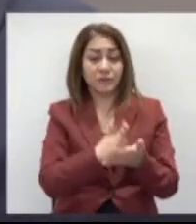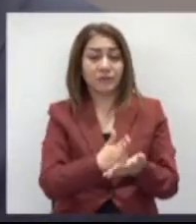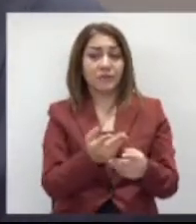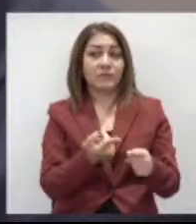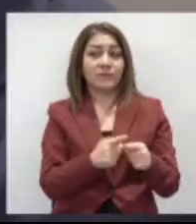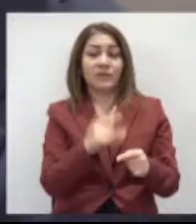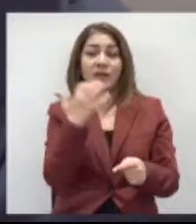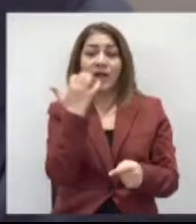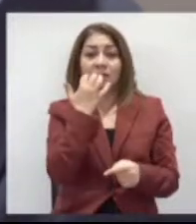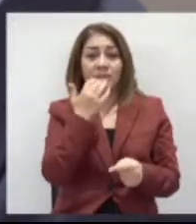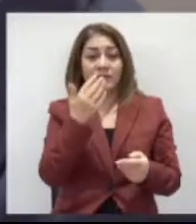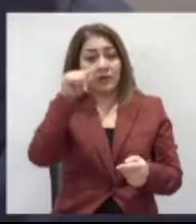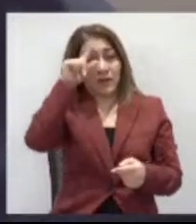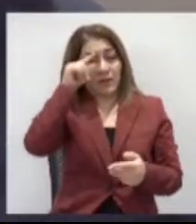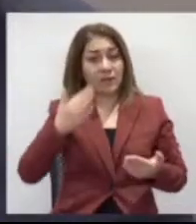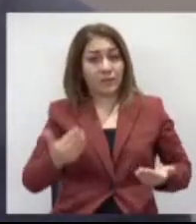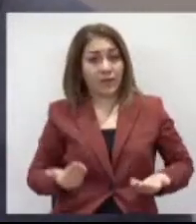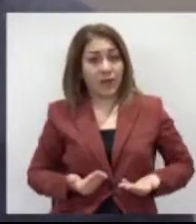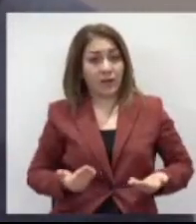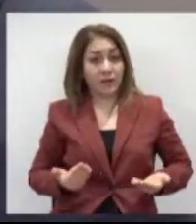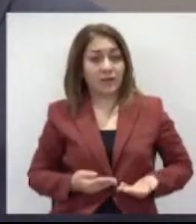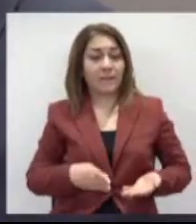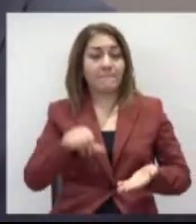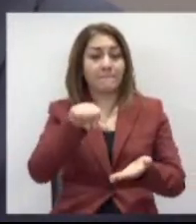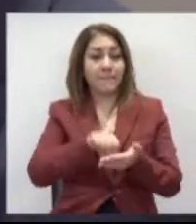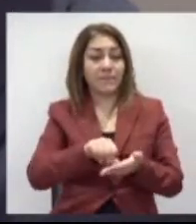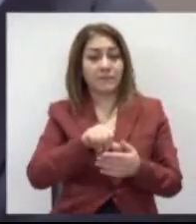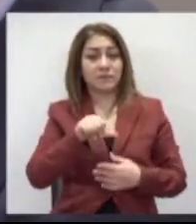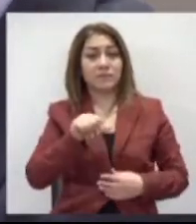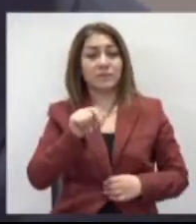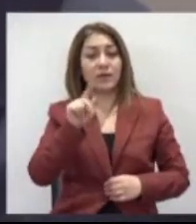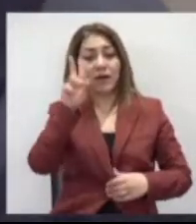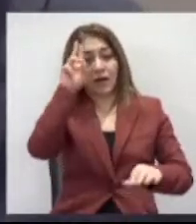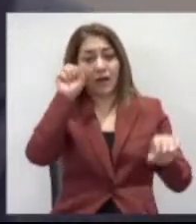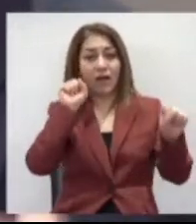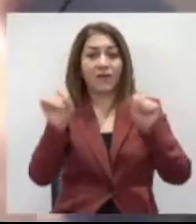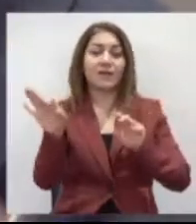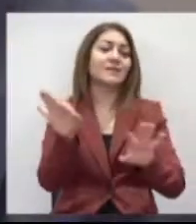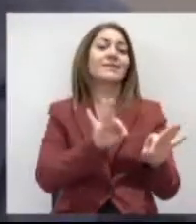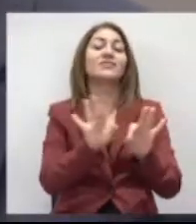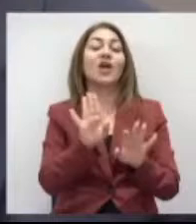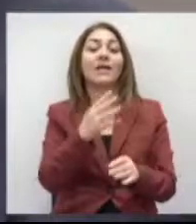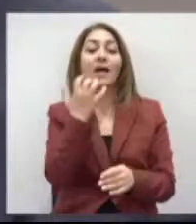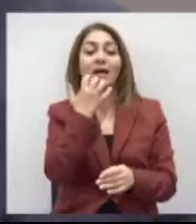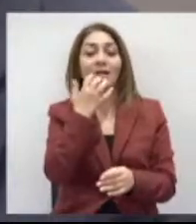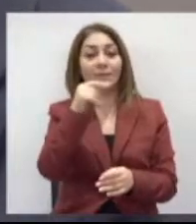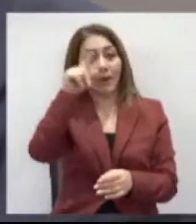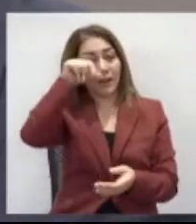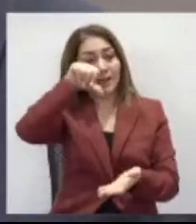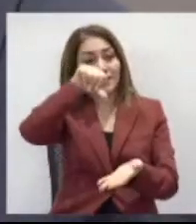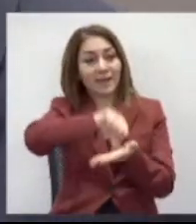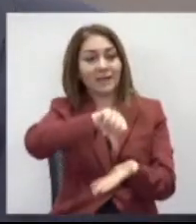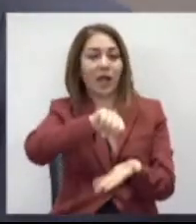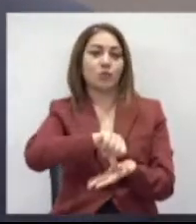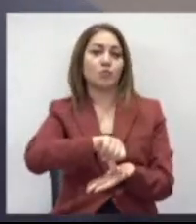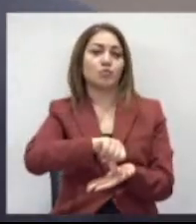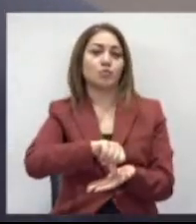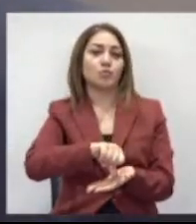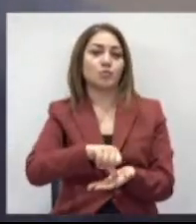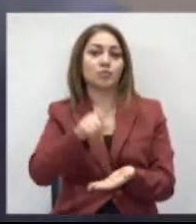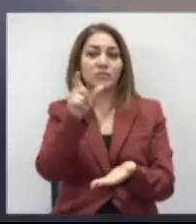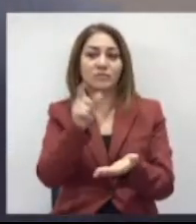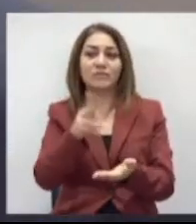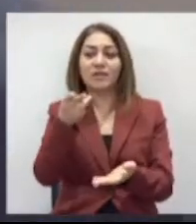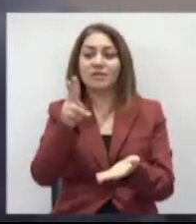Սփյուռքի մասնակցությունը ոչ թե իշխանության ձևավորման, այլ Սփյուռքի ներկայացուցիչների մասնակցությունն է իշխանությունը,